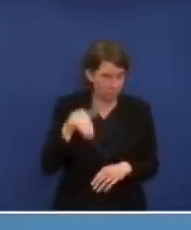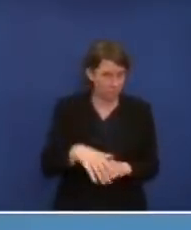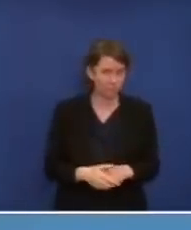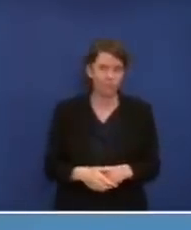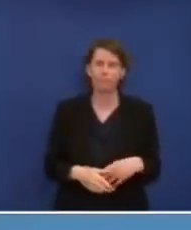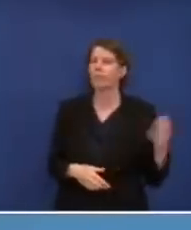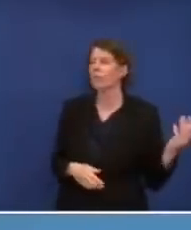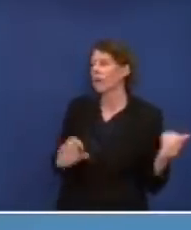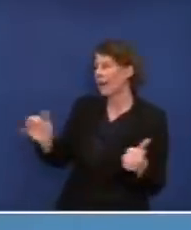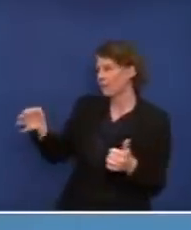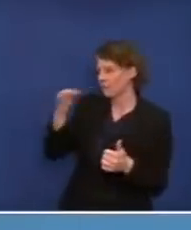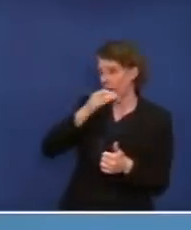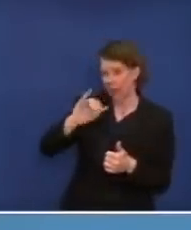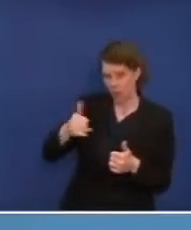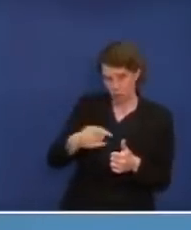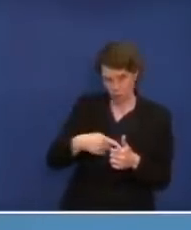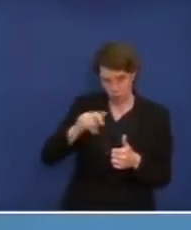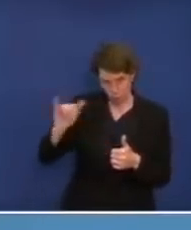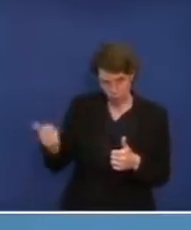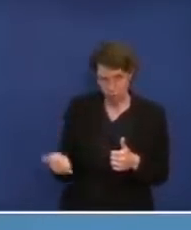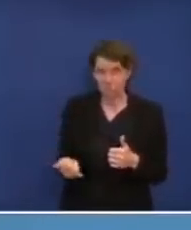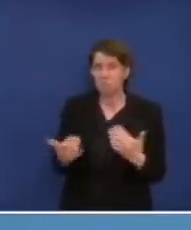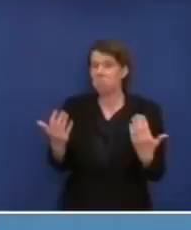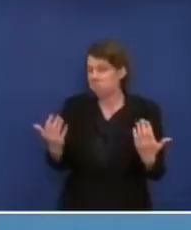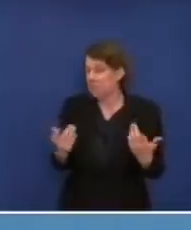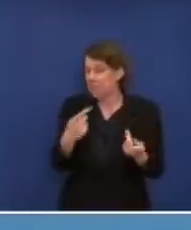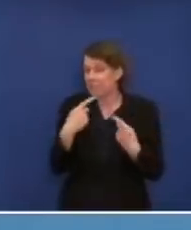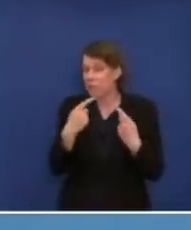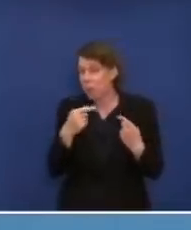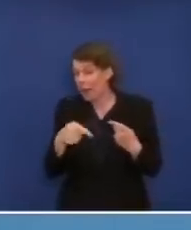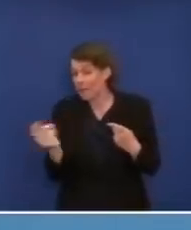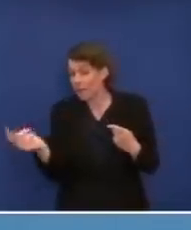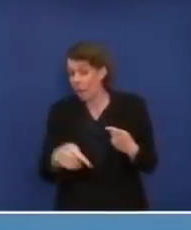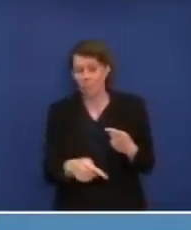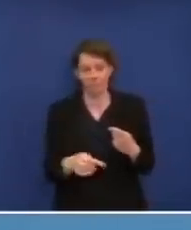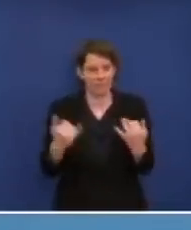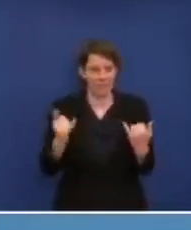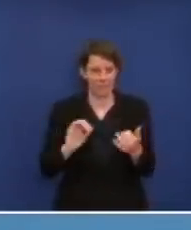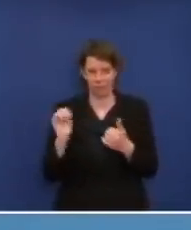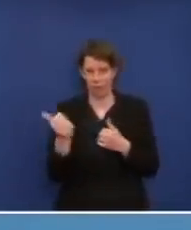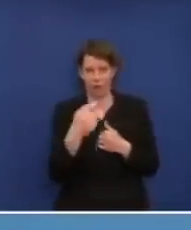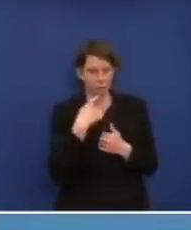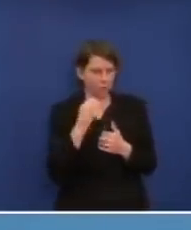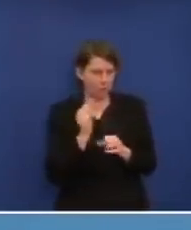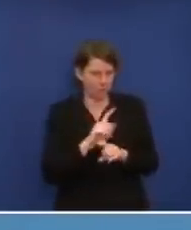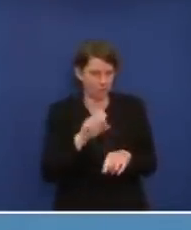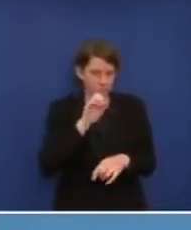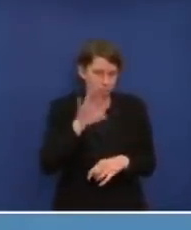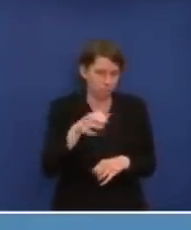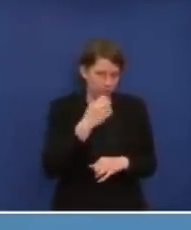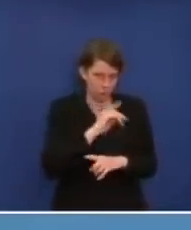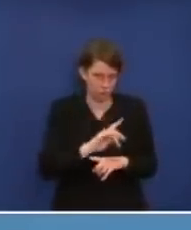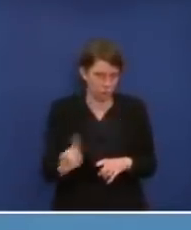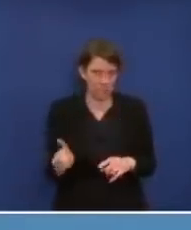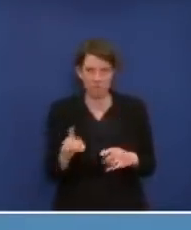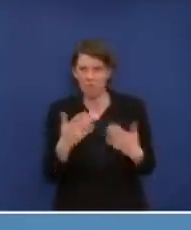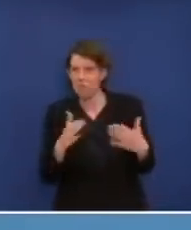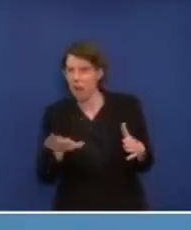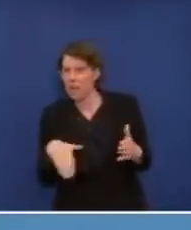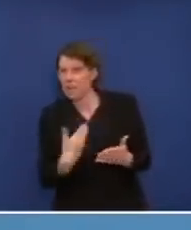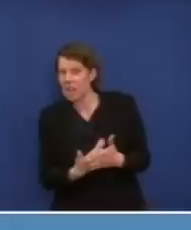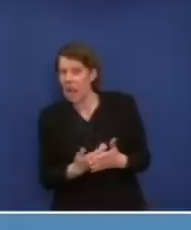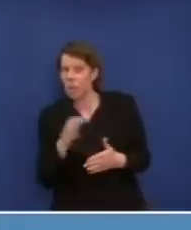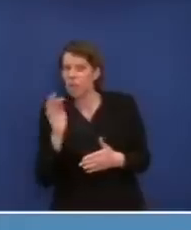Frage, Johnson & Johnson. Also da kann ich jetzt möglichen Gesprächen nicht vorgreifen, inwieweit da auch eine Freigabe von